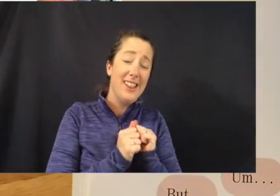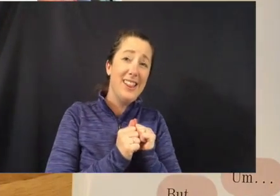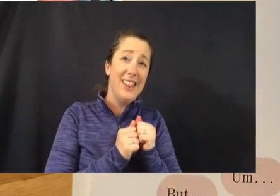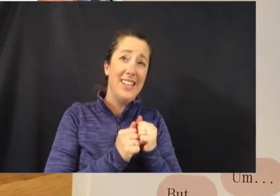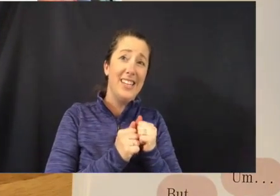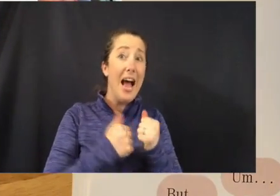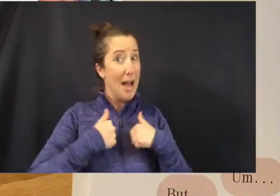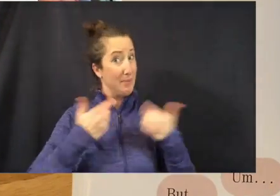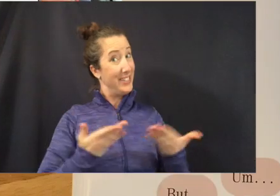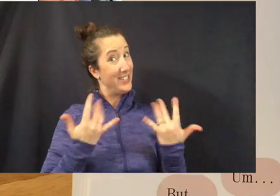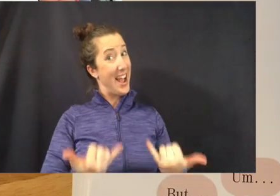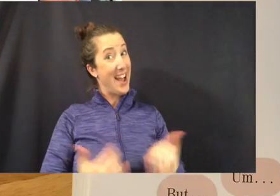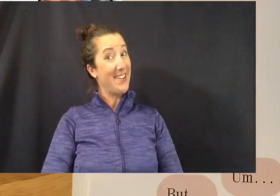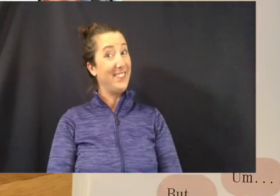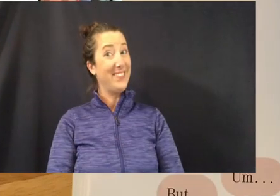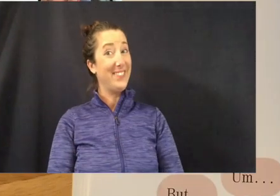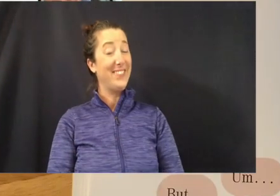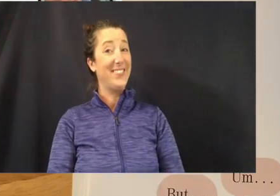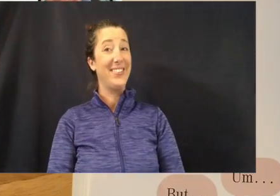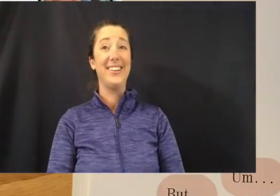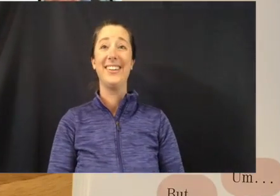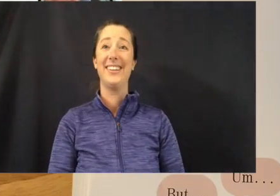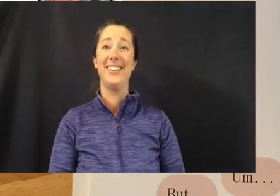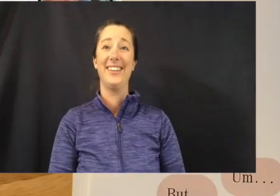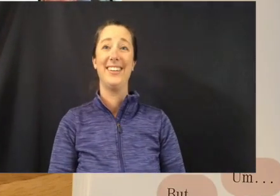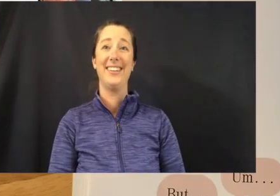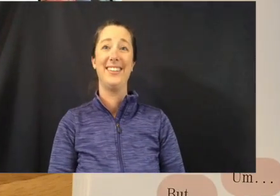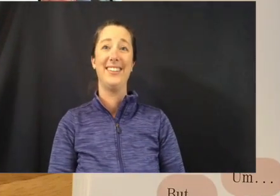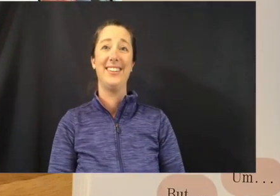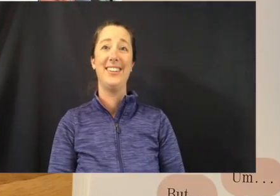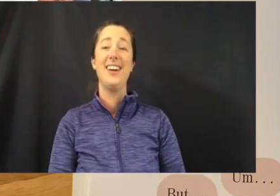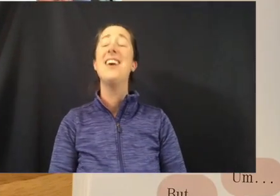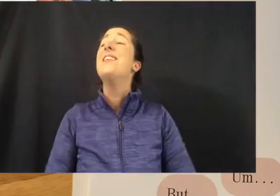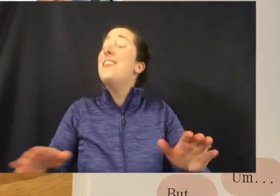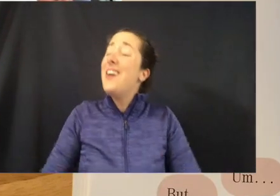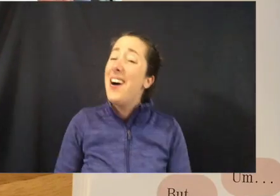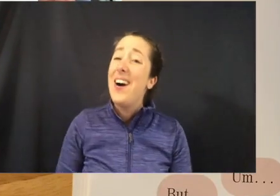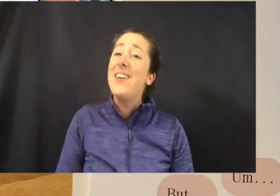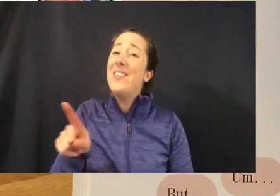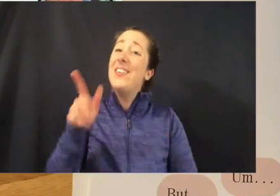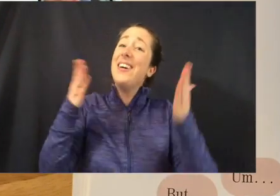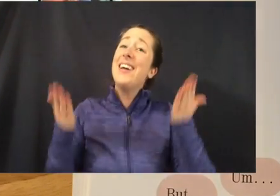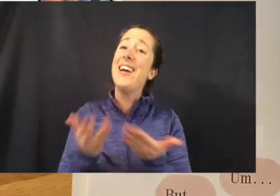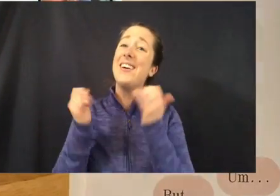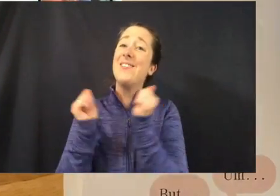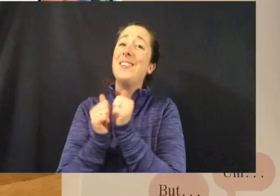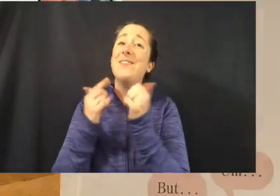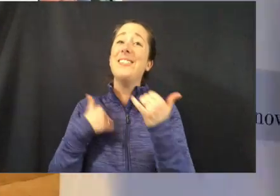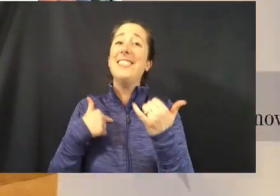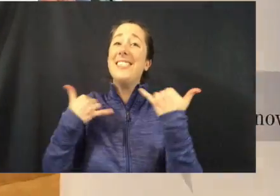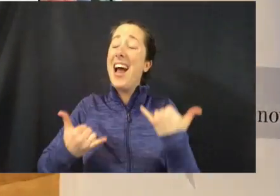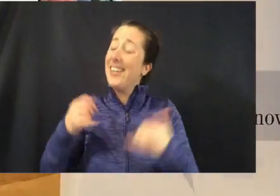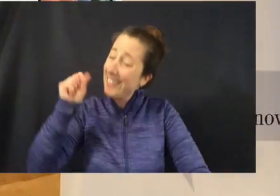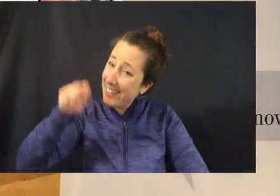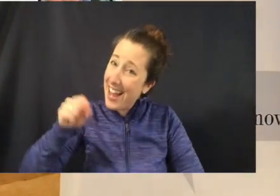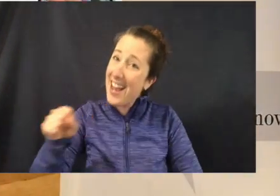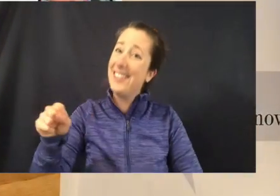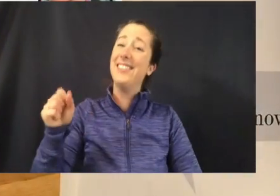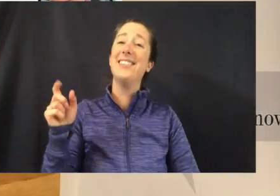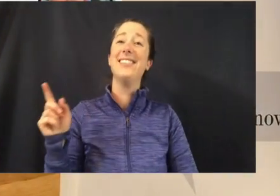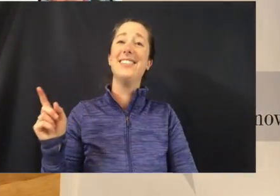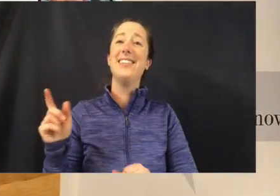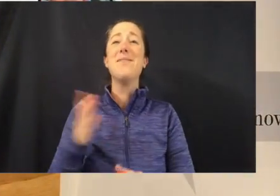you see, I am here now. Voilà, je suis ici maintenant. You are. You are